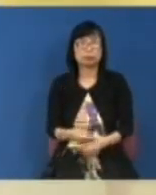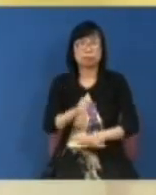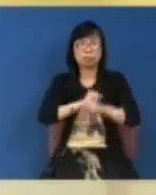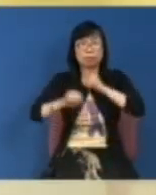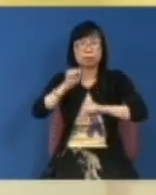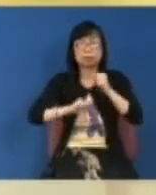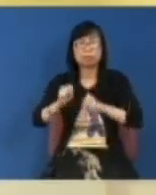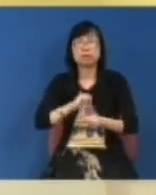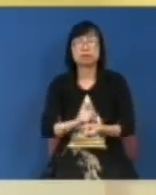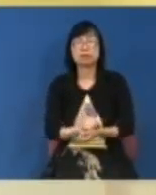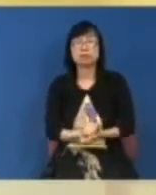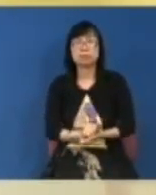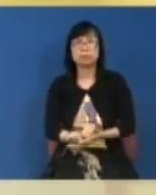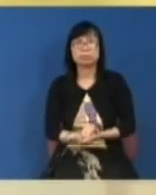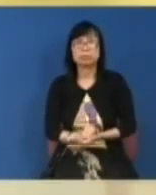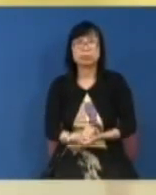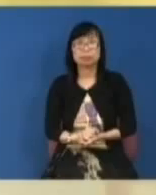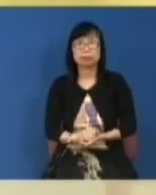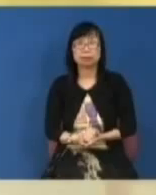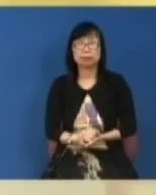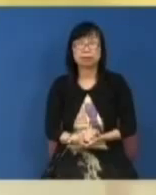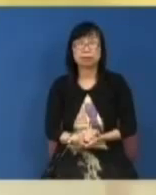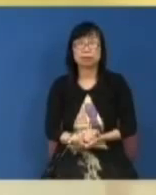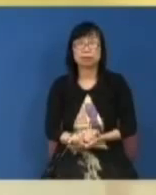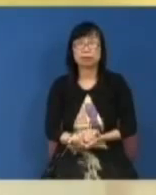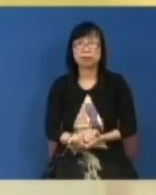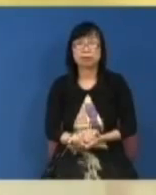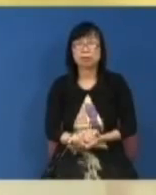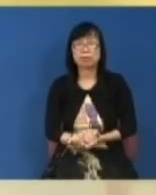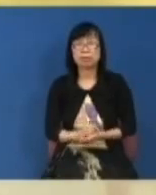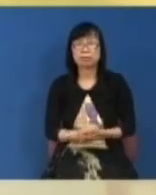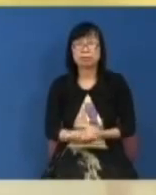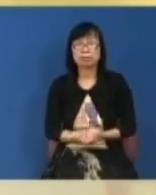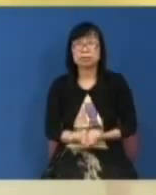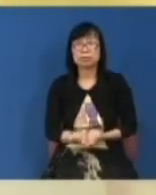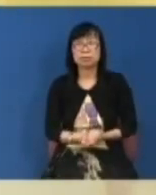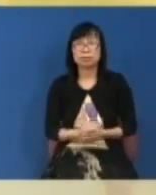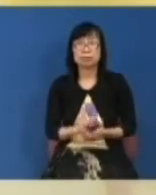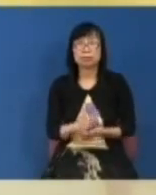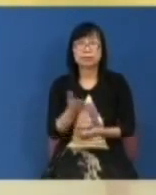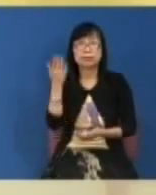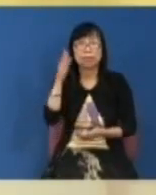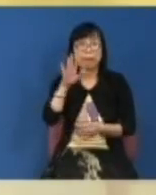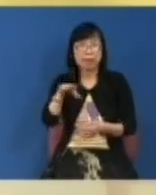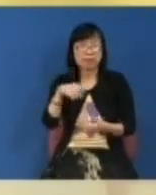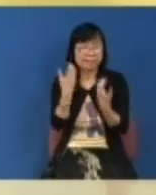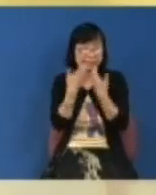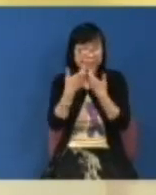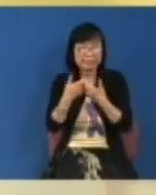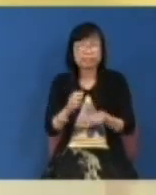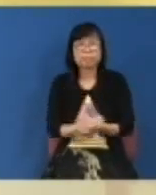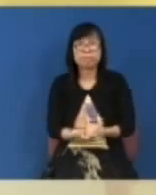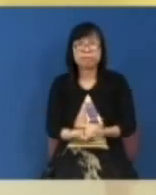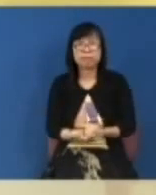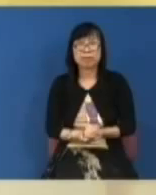喎。2004年之前有咩嘅咩咧？係咪啊？我數啊，慢慢數。廢